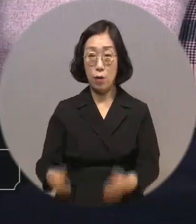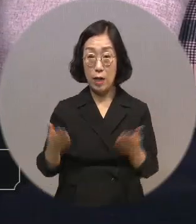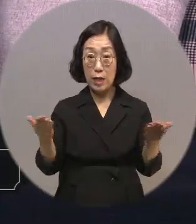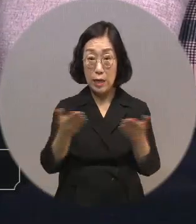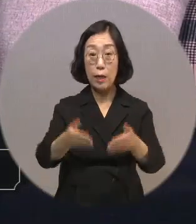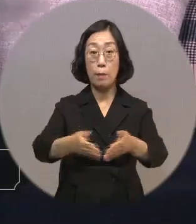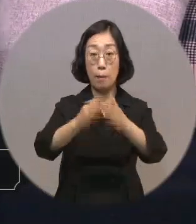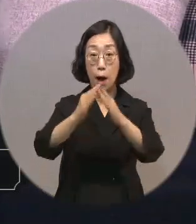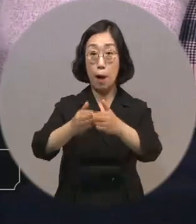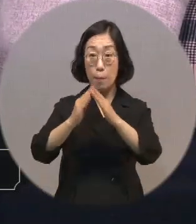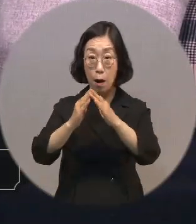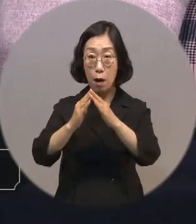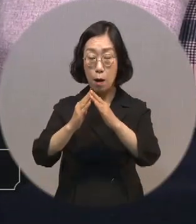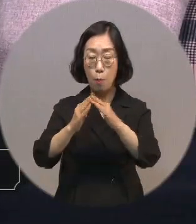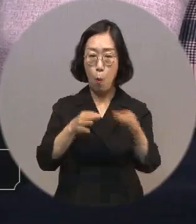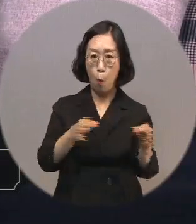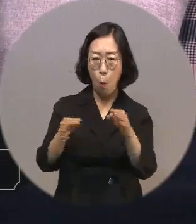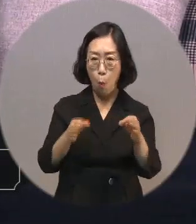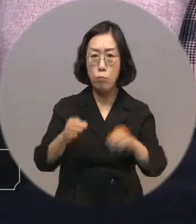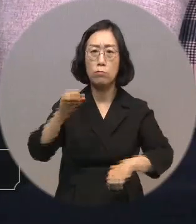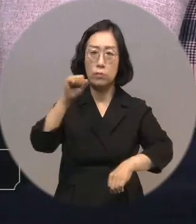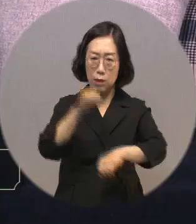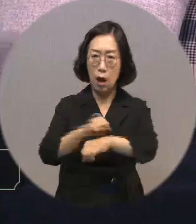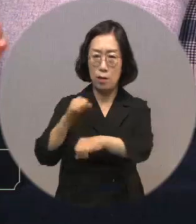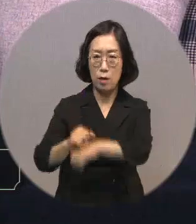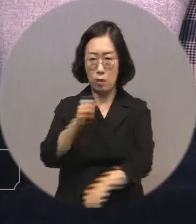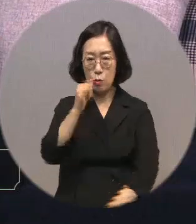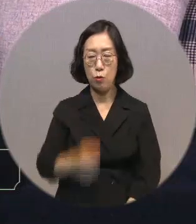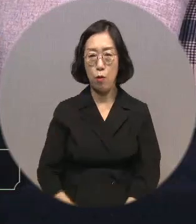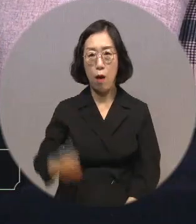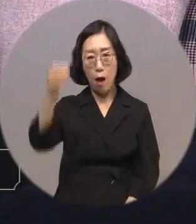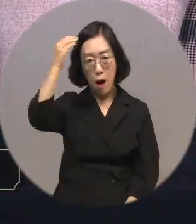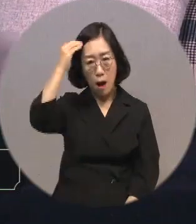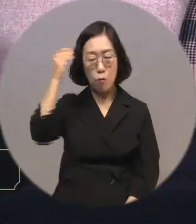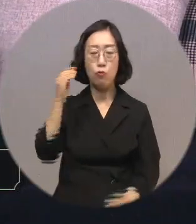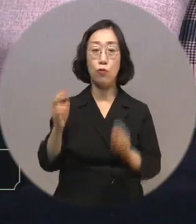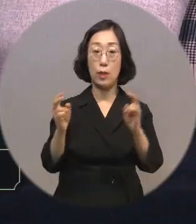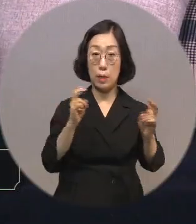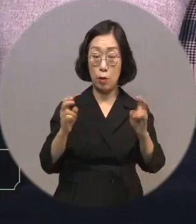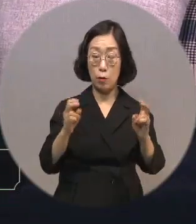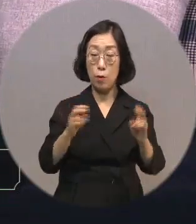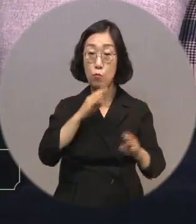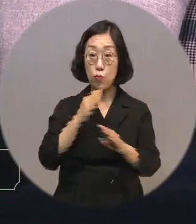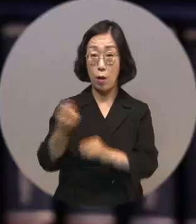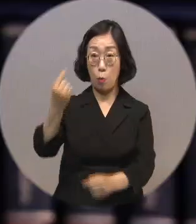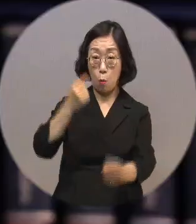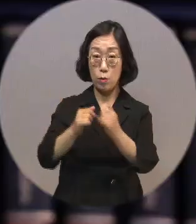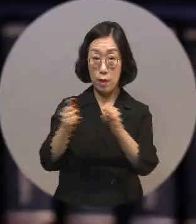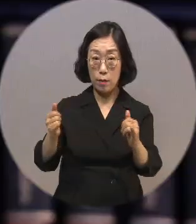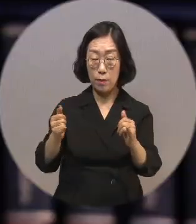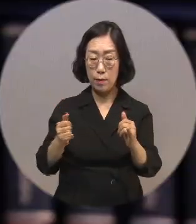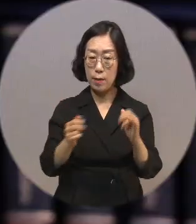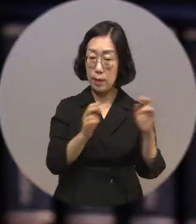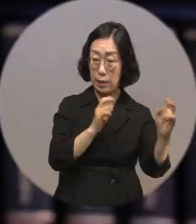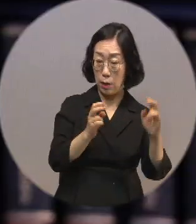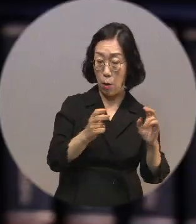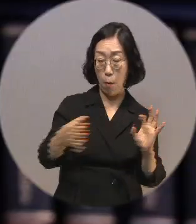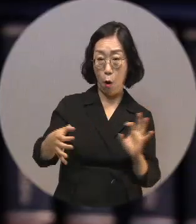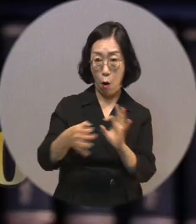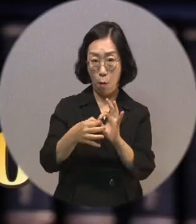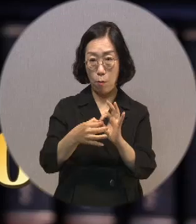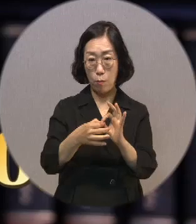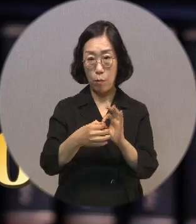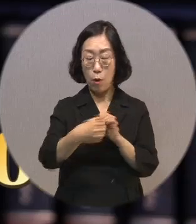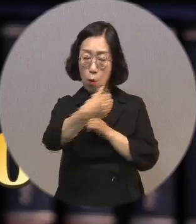분들은 또 비즈니스적인 감각까지 있으신 분들이에요. 예. 그러니까 이제 한국의 기업들이 이제 이런 탈북민들과 협력하고자 이제 저희 쪽에 엄청난